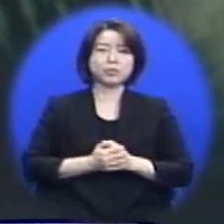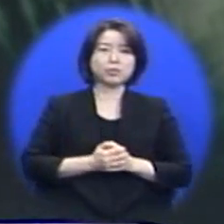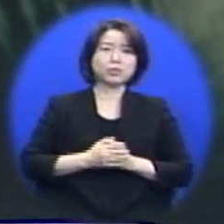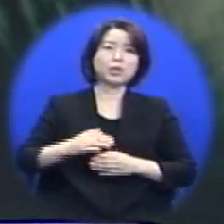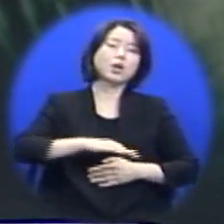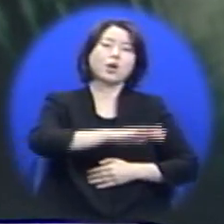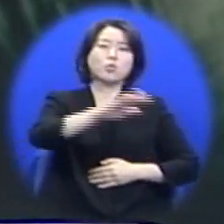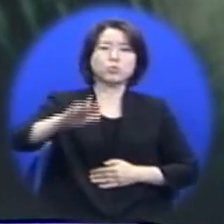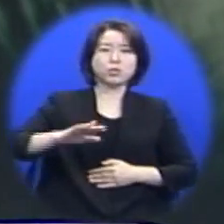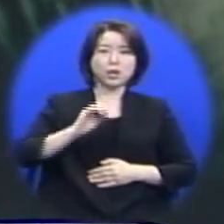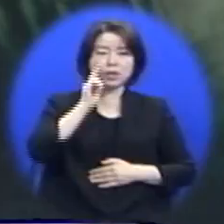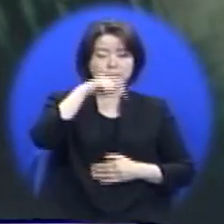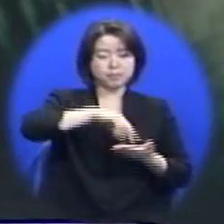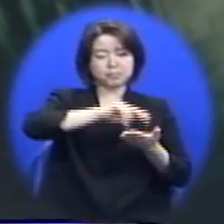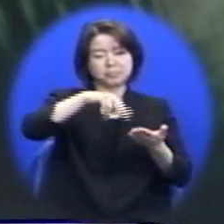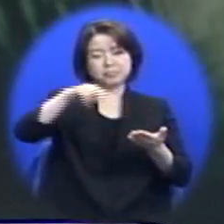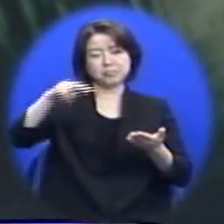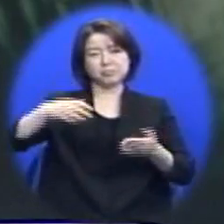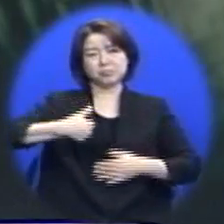우리가 탕자예요.